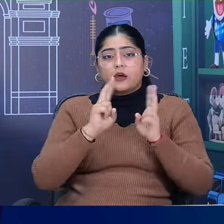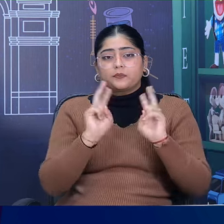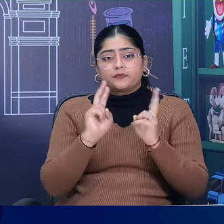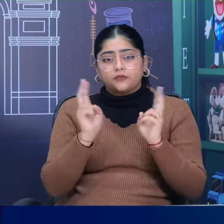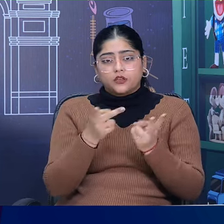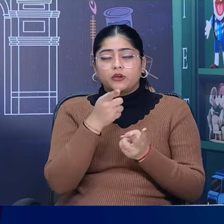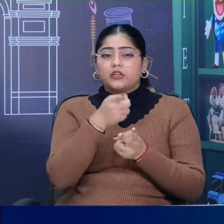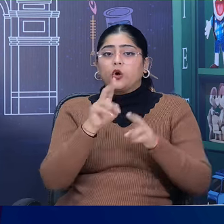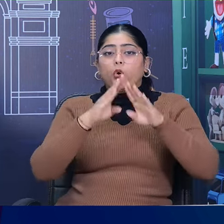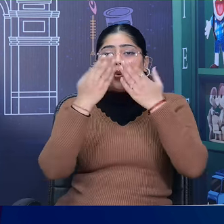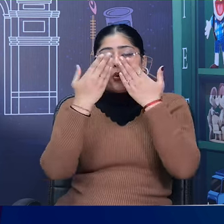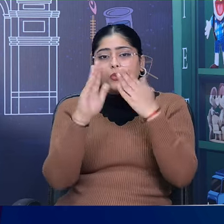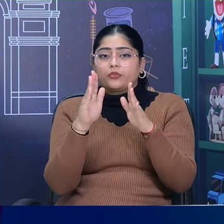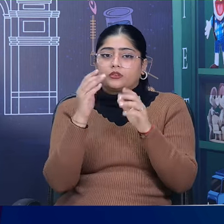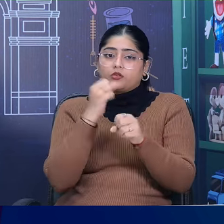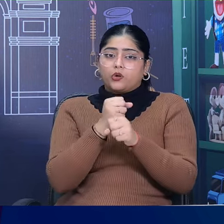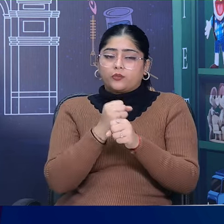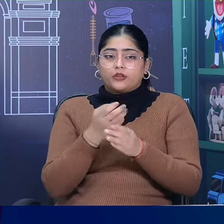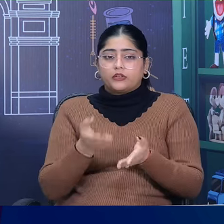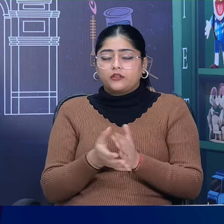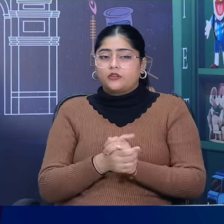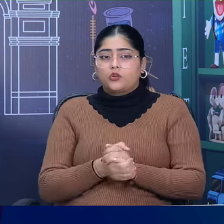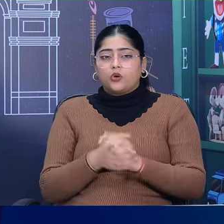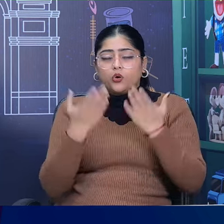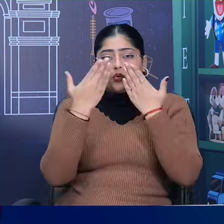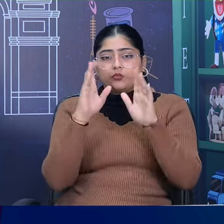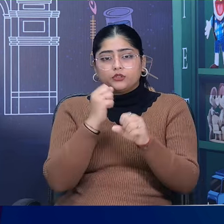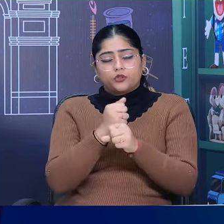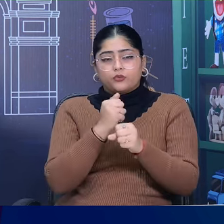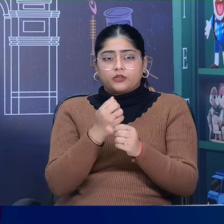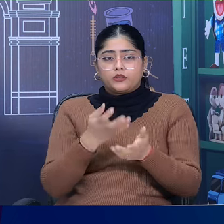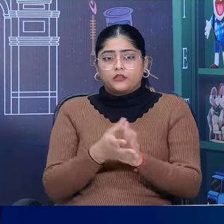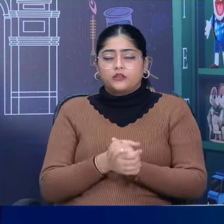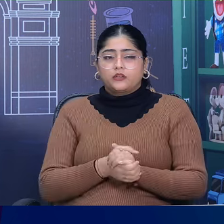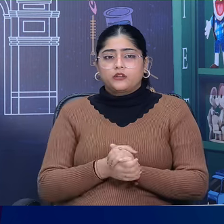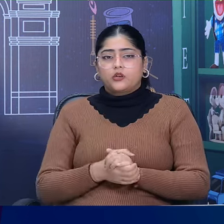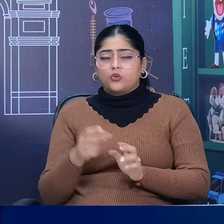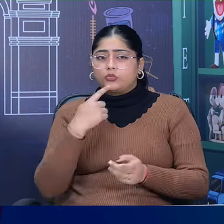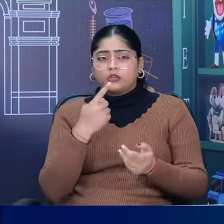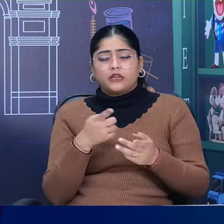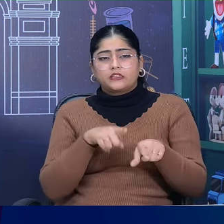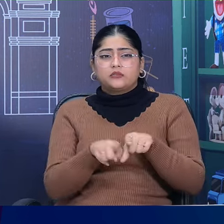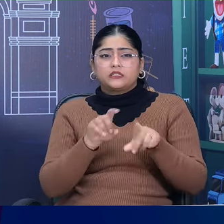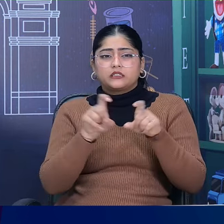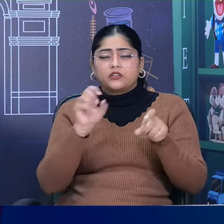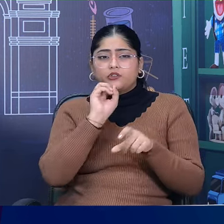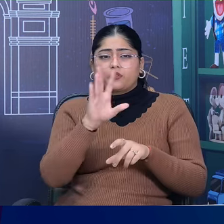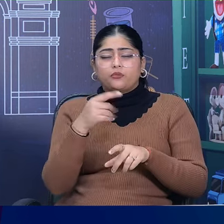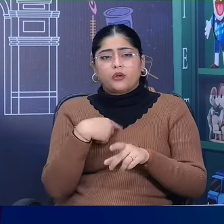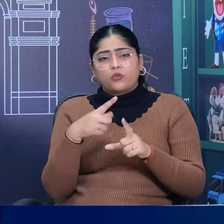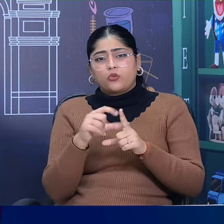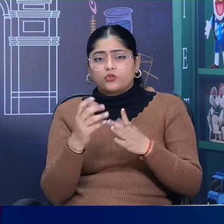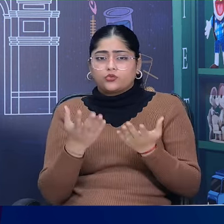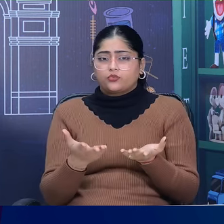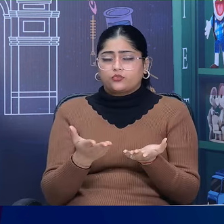कोई व्यक्ति गांव में कोई सजेशन देना चाहता है तो बिल्कुल ओपन है वो सरपंचों को कह सकता है कि हम ऐसा करेंगे जैसे पानी के लिए वो कह सकता है कि हम रेन वाटर